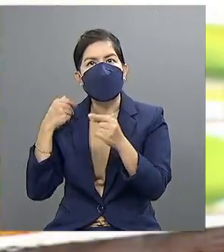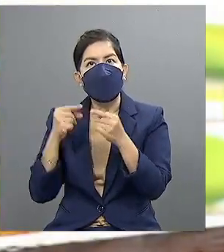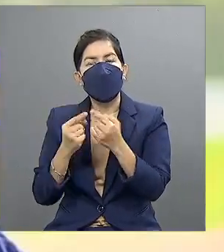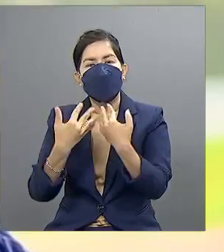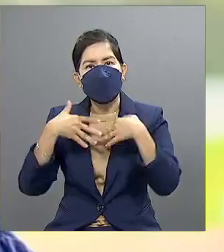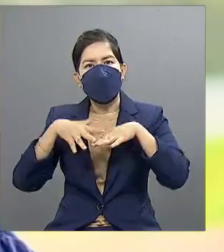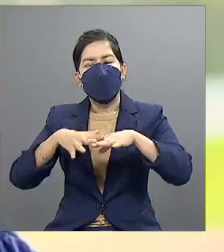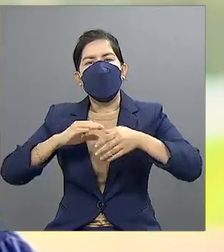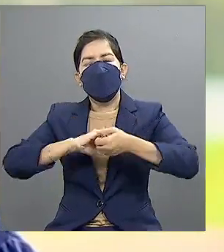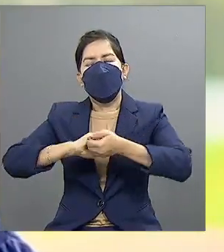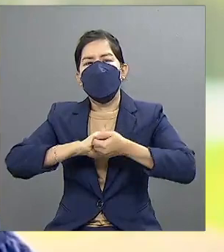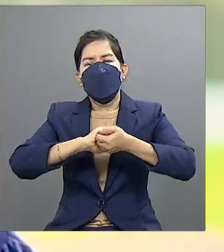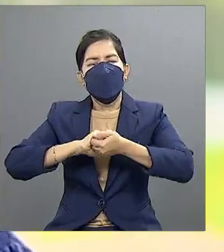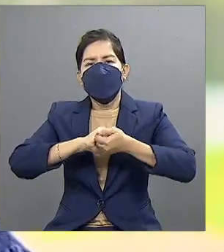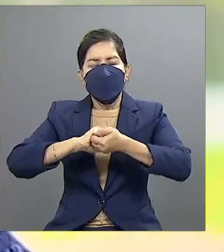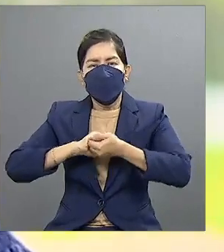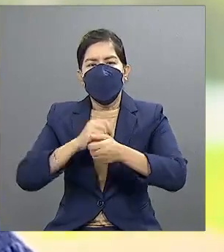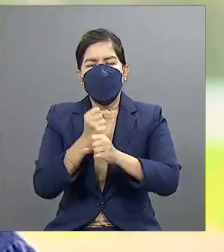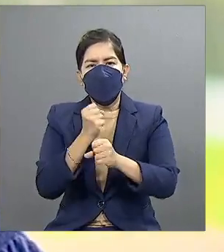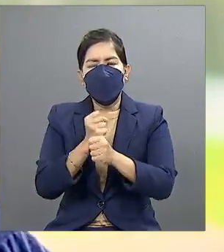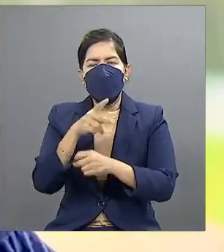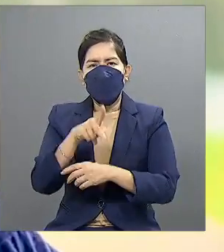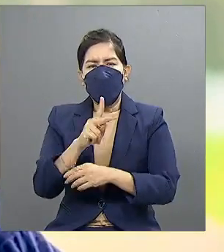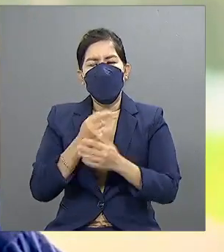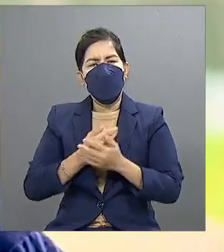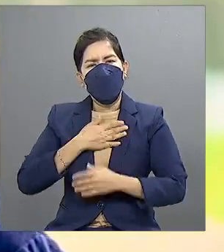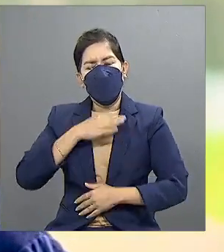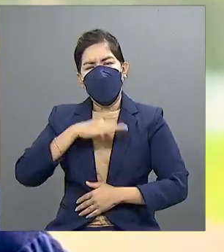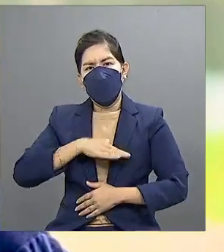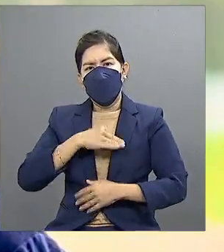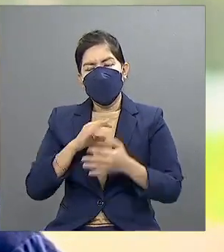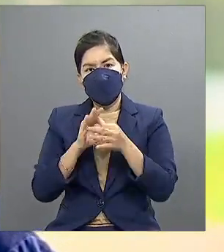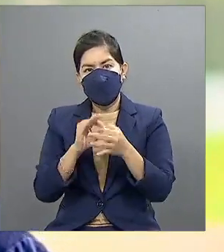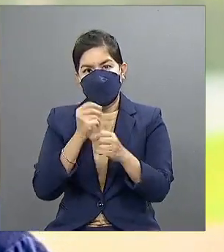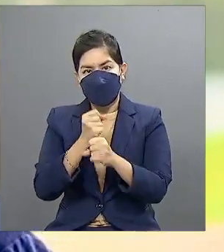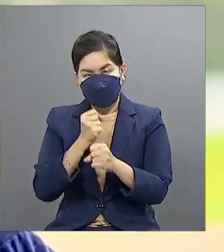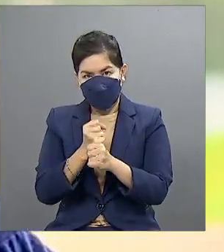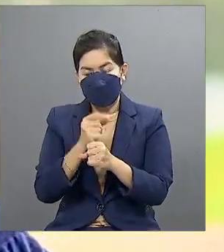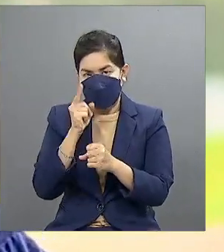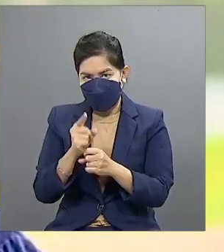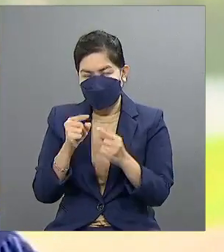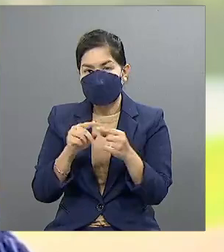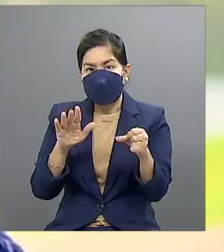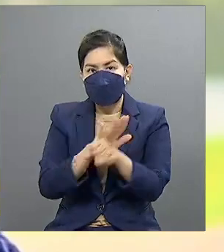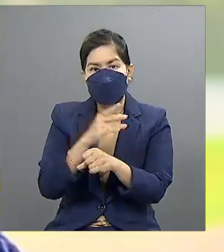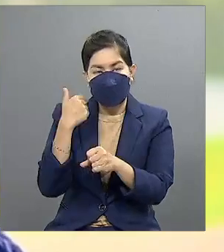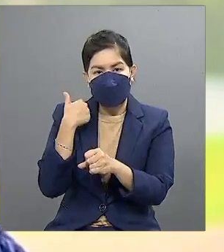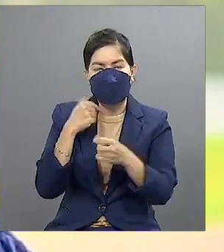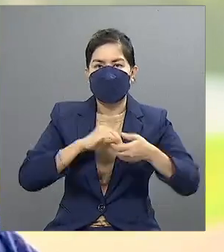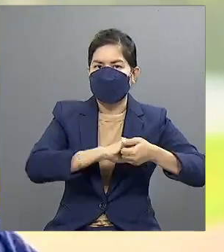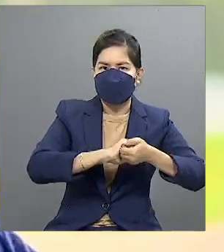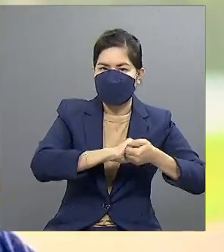คลื่อนด้วยเพราะผมเชื่อมั่นว่าการทำงานที่ถึงพร้อมด้วยความสามัคคีและความร่วมมือร่วมใ